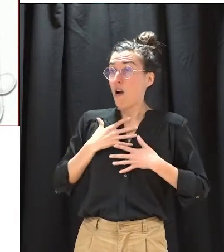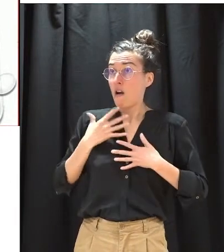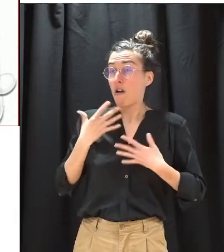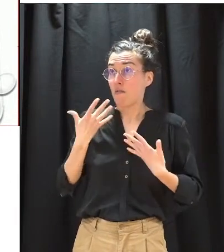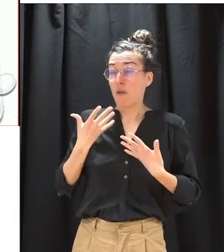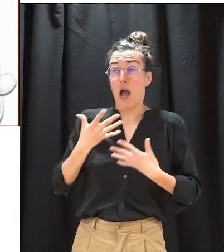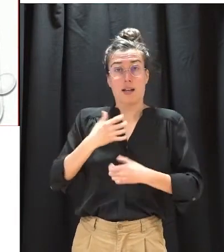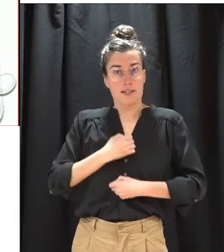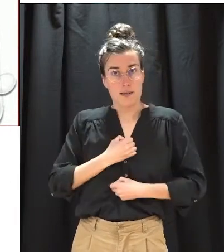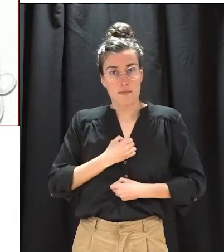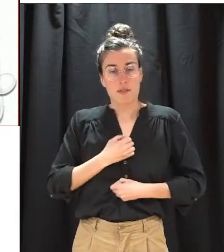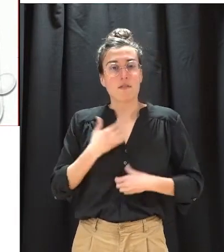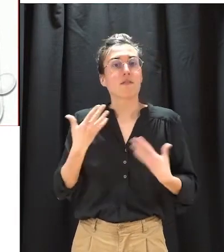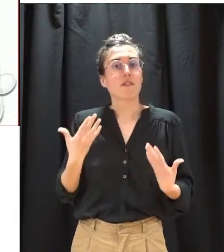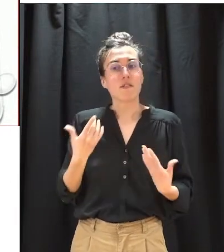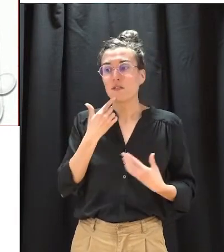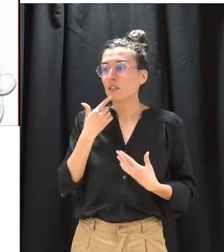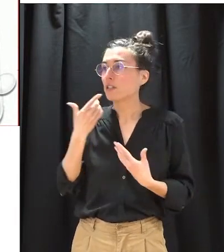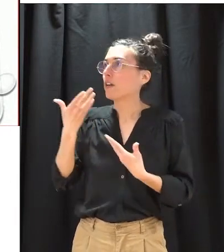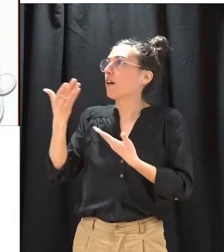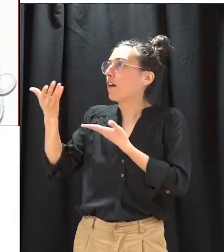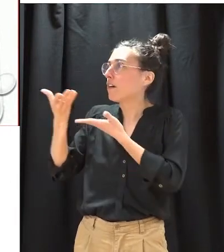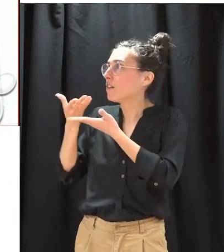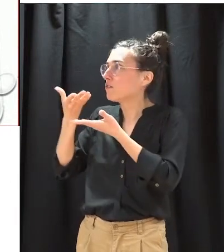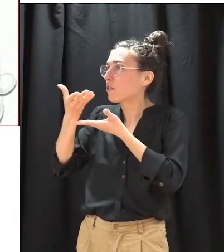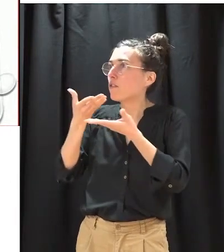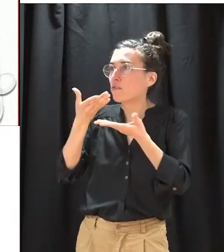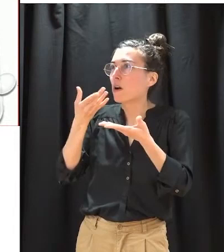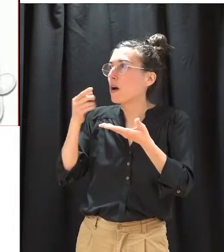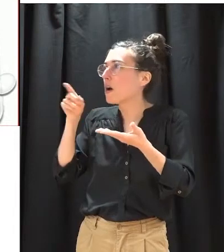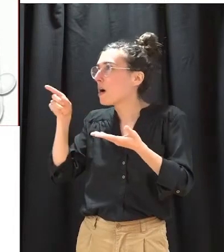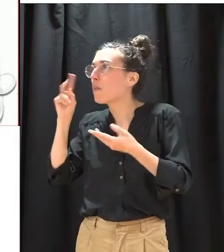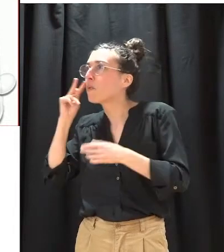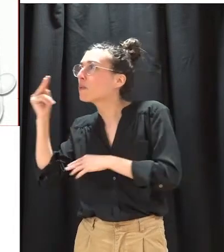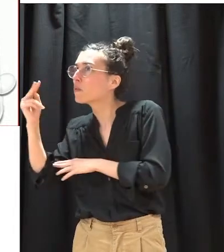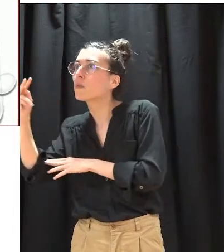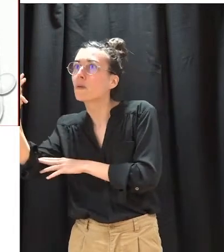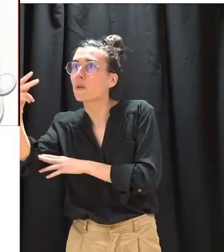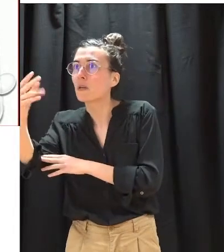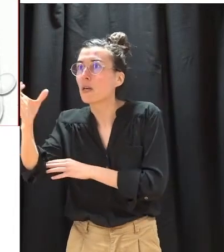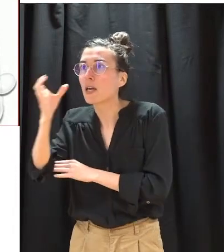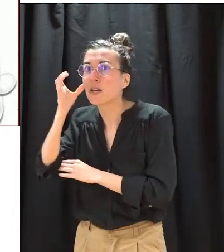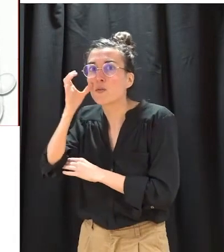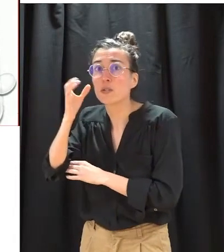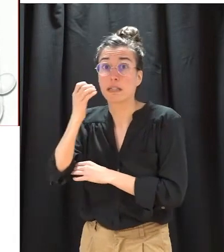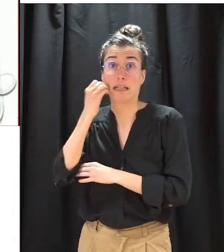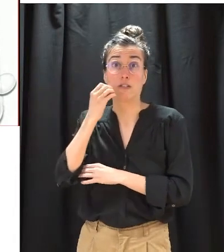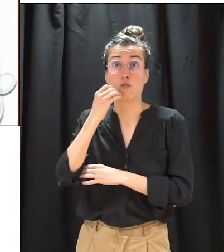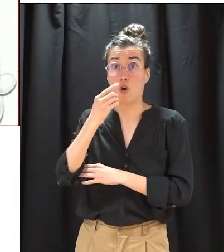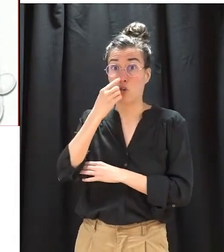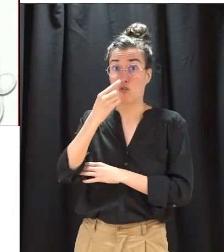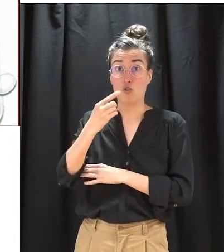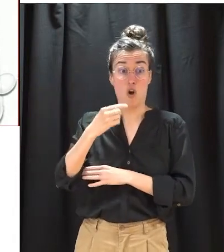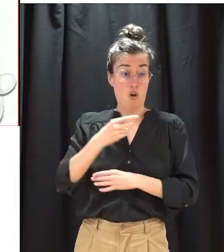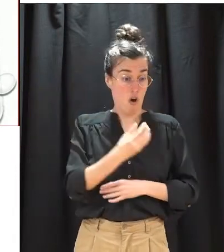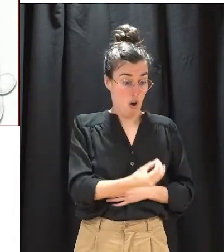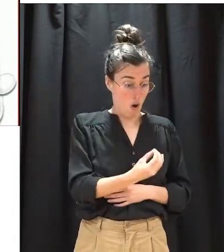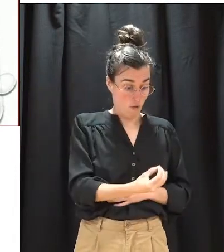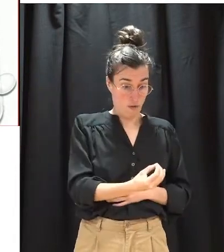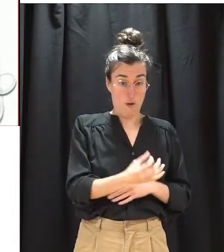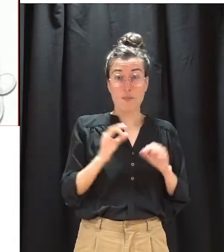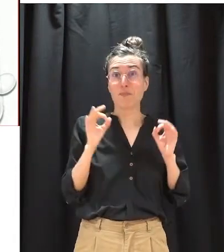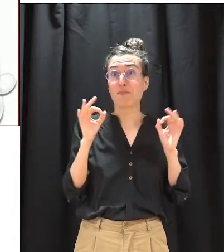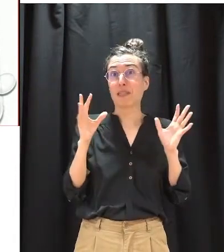des personnes avec qui ils discutent. Donc ils expriment souvent cette idée qu'ils se sentent parfois même dépossédés de leur enfant, parce qu'en